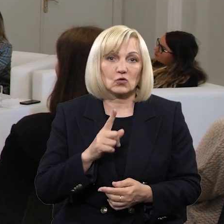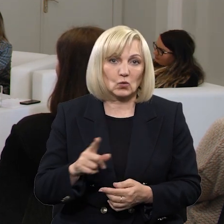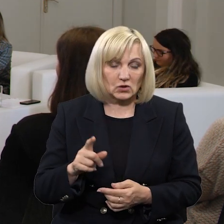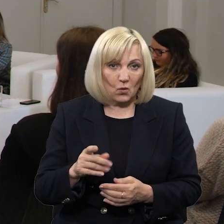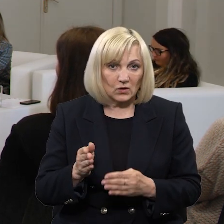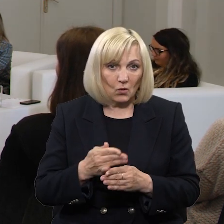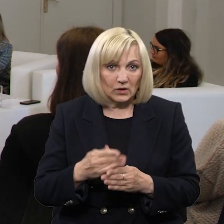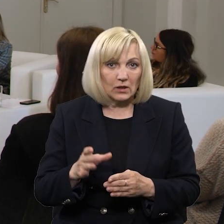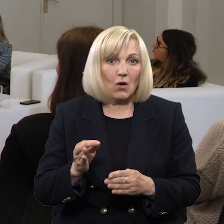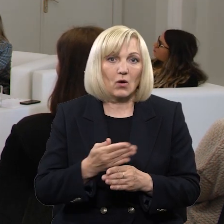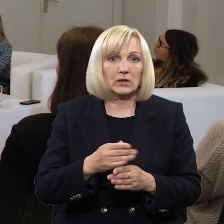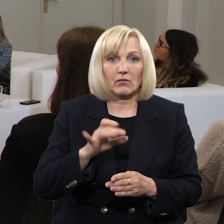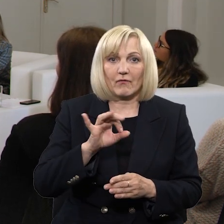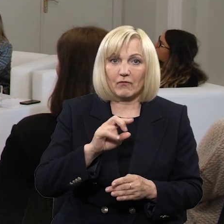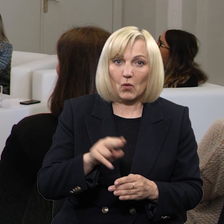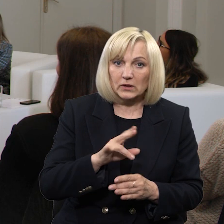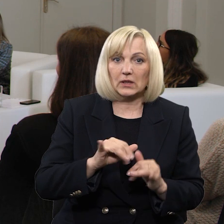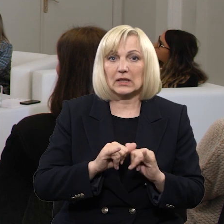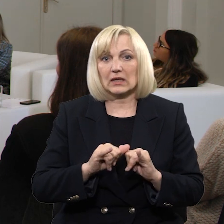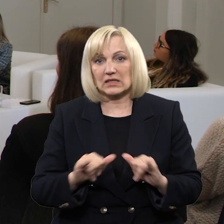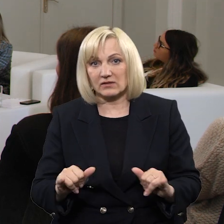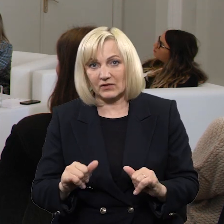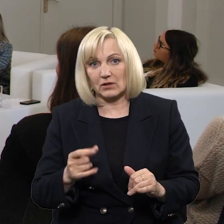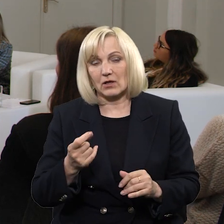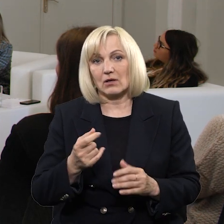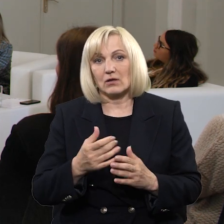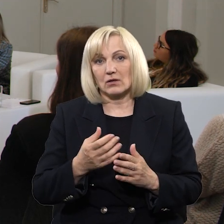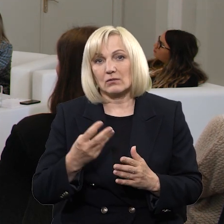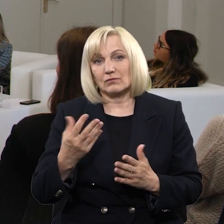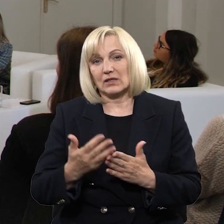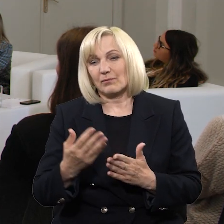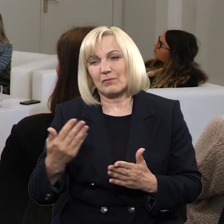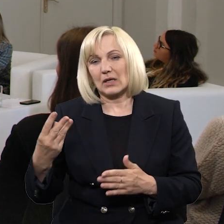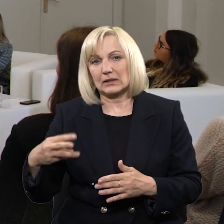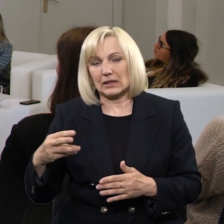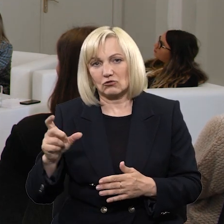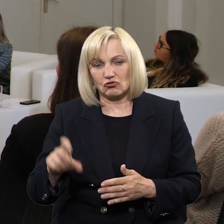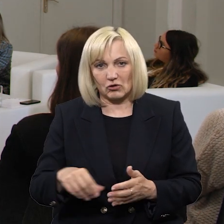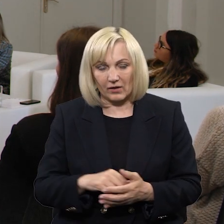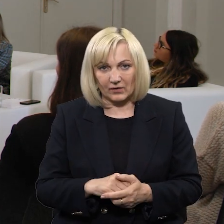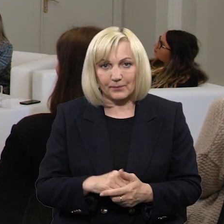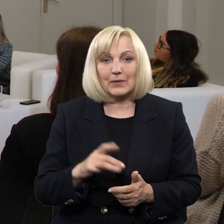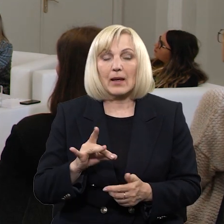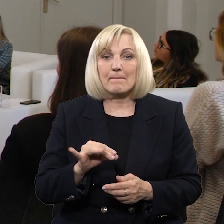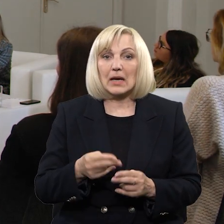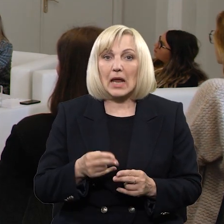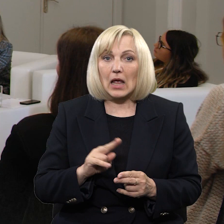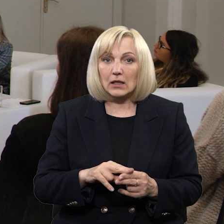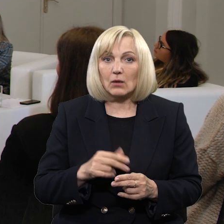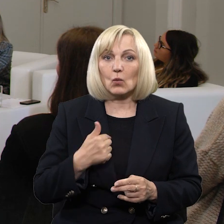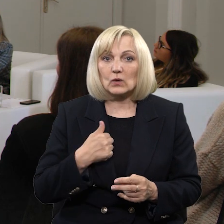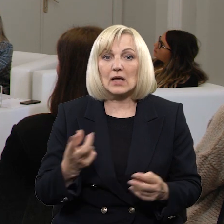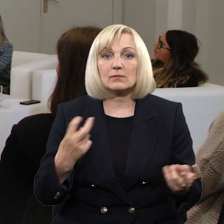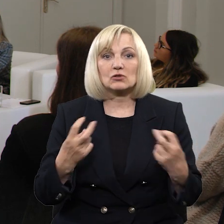экскурсионный отдел и отдел фондов и отдел развития это Чуть более 30 человек при этом